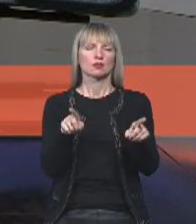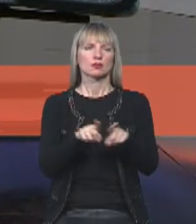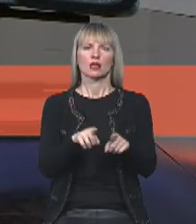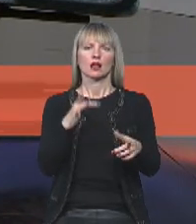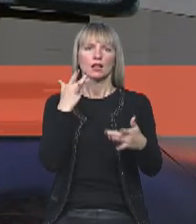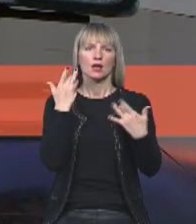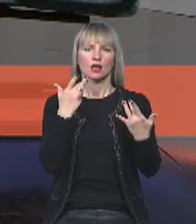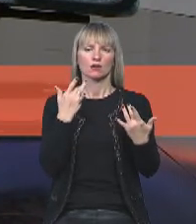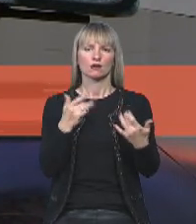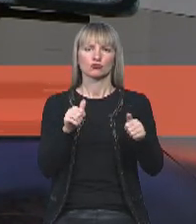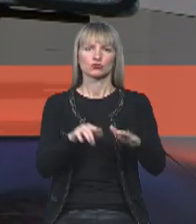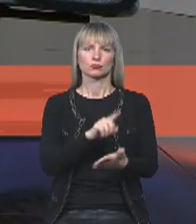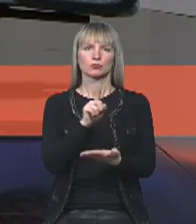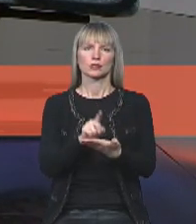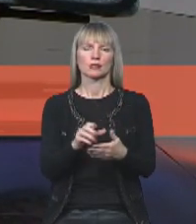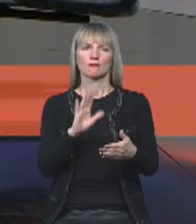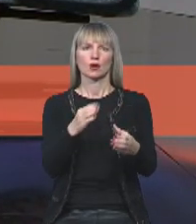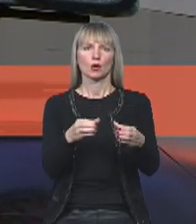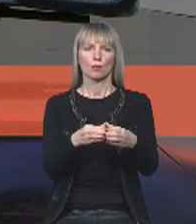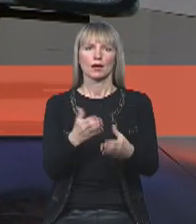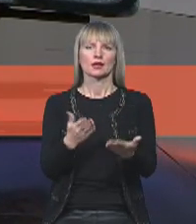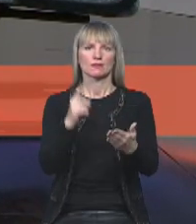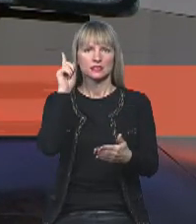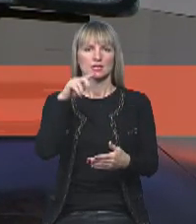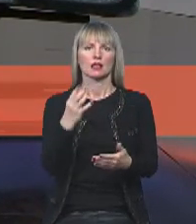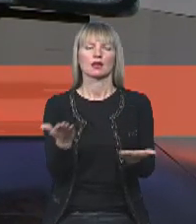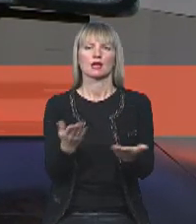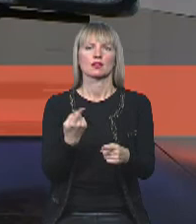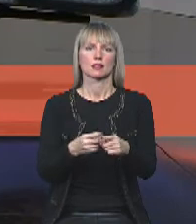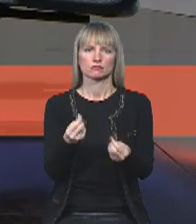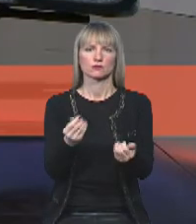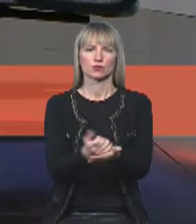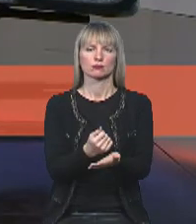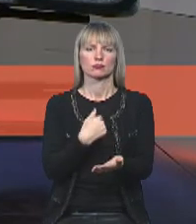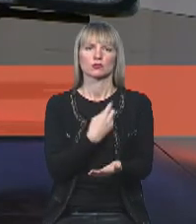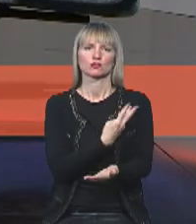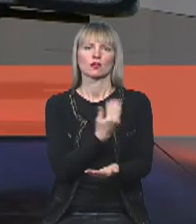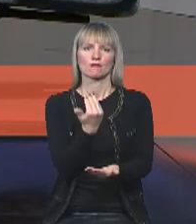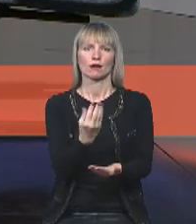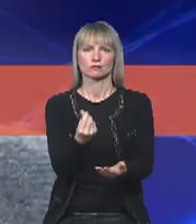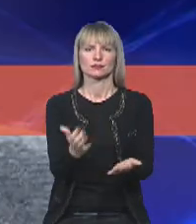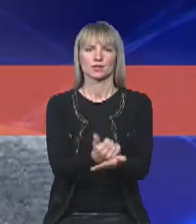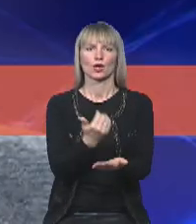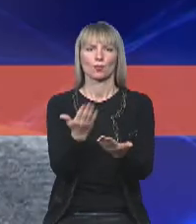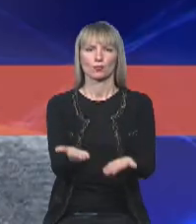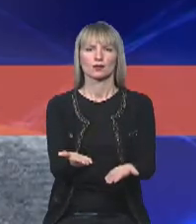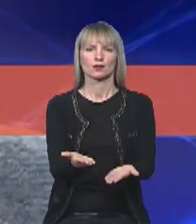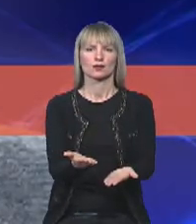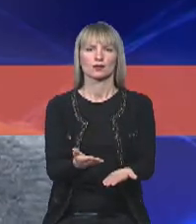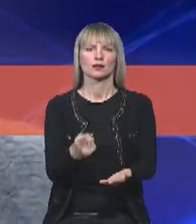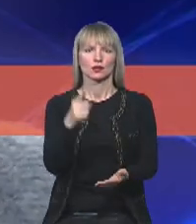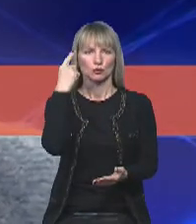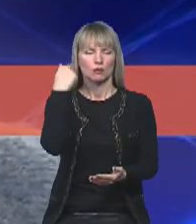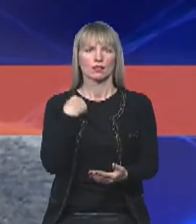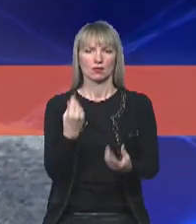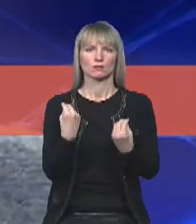легко вирішити питання в громаді, якщо ви знаєте, як на цьому заробити, заробіть. Це ж я вам можу сказати. Ви думаєте, нам